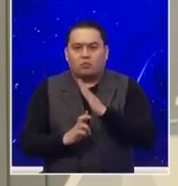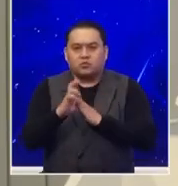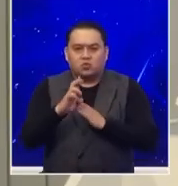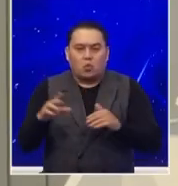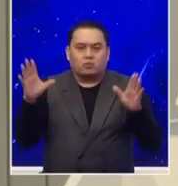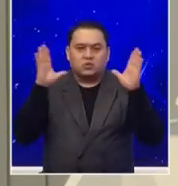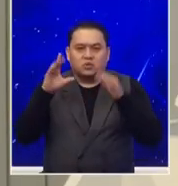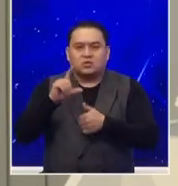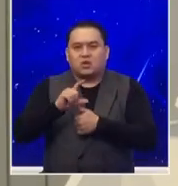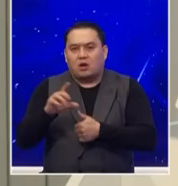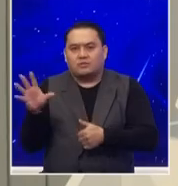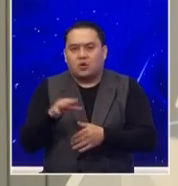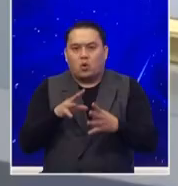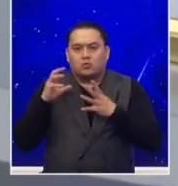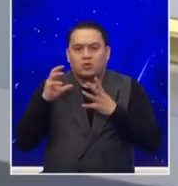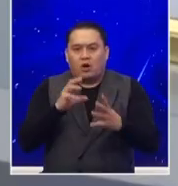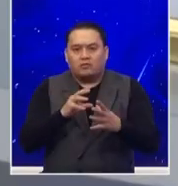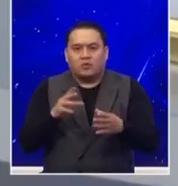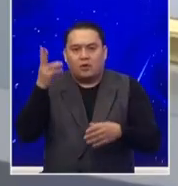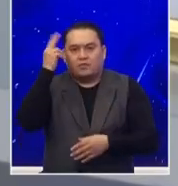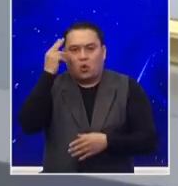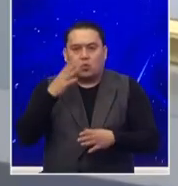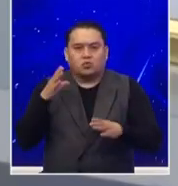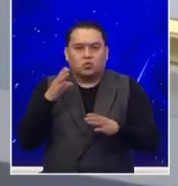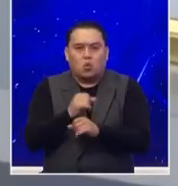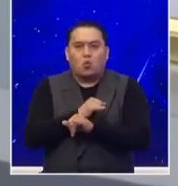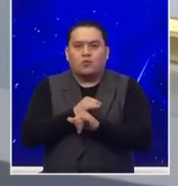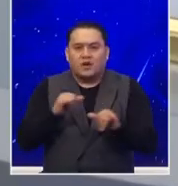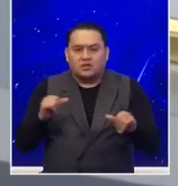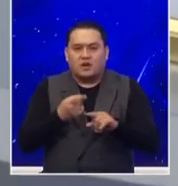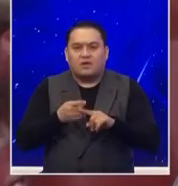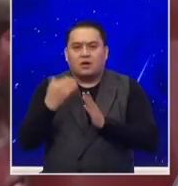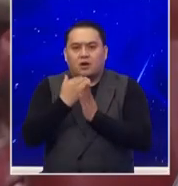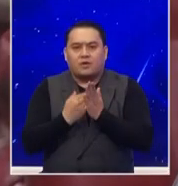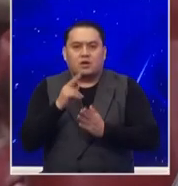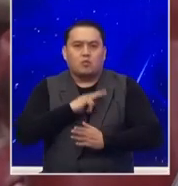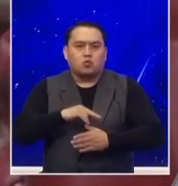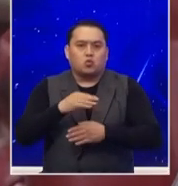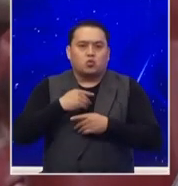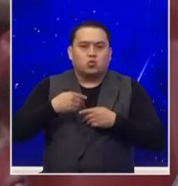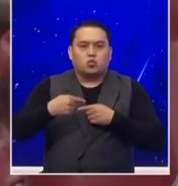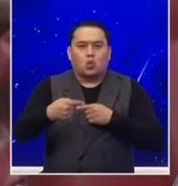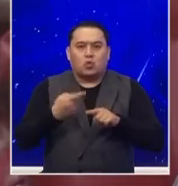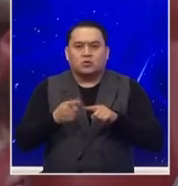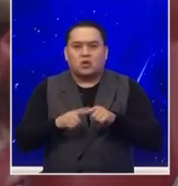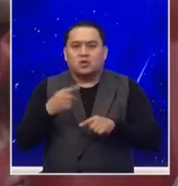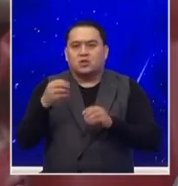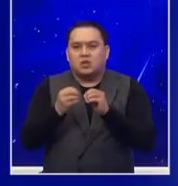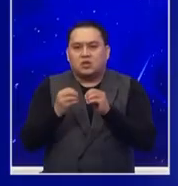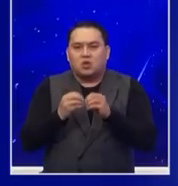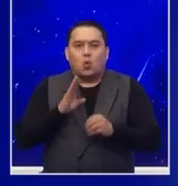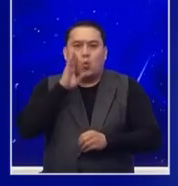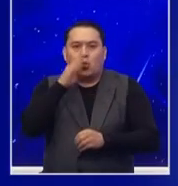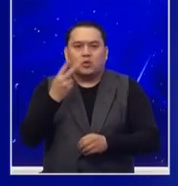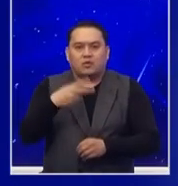общественного транспорта. Так, в часы пик количество автобусов будет увеличено, а график работы продлен. Дольше, а именно с 10 утра